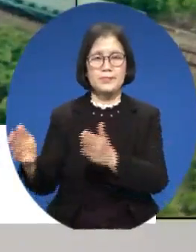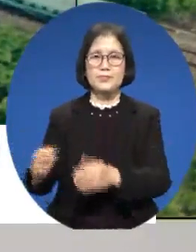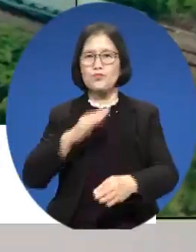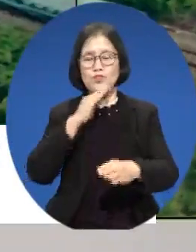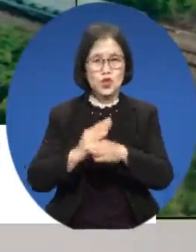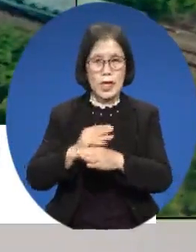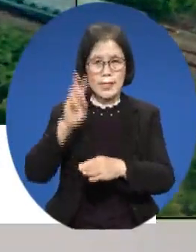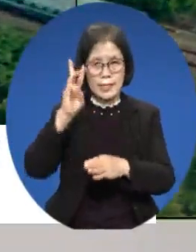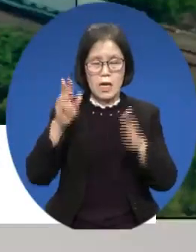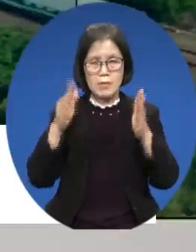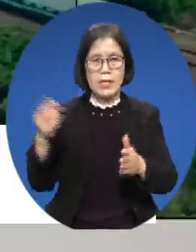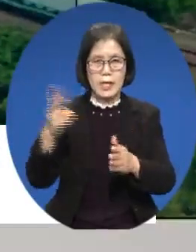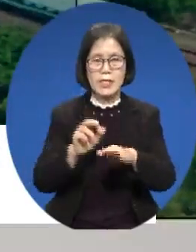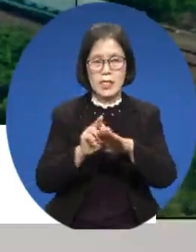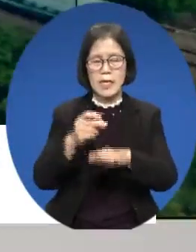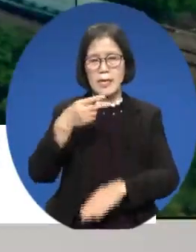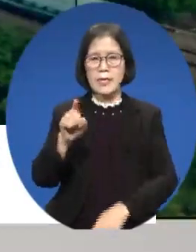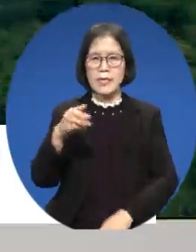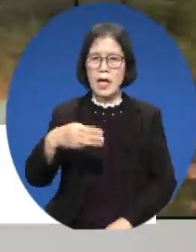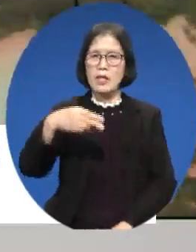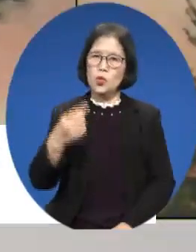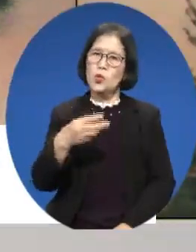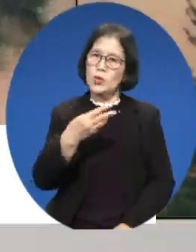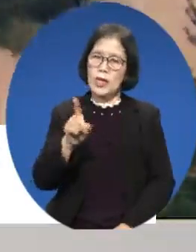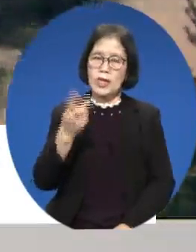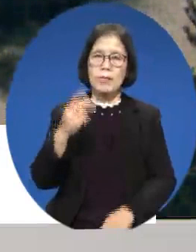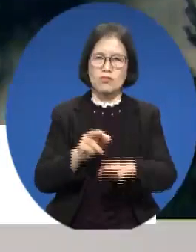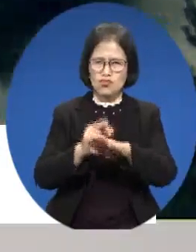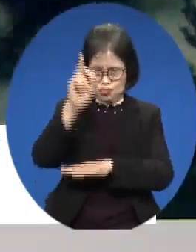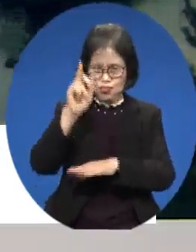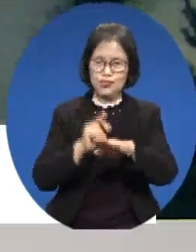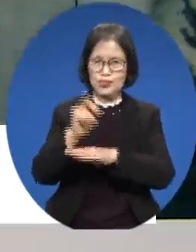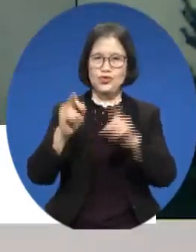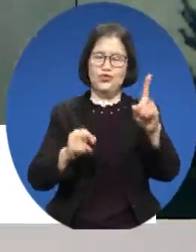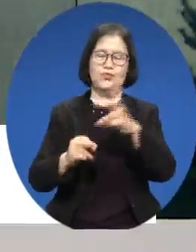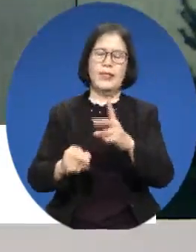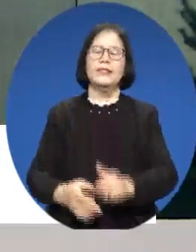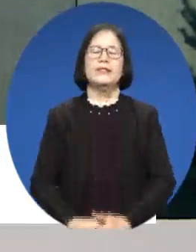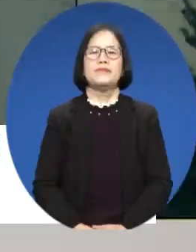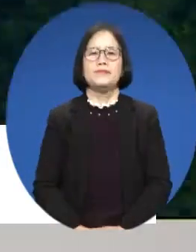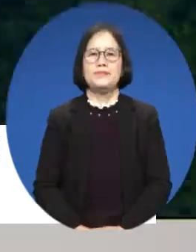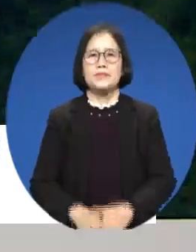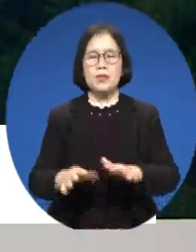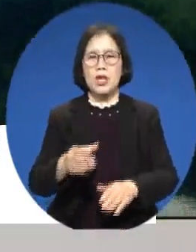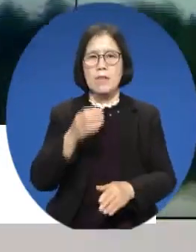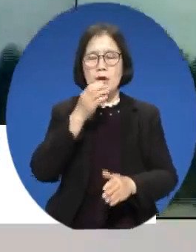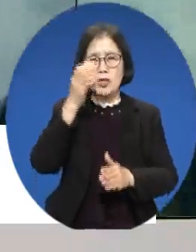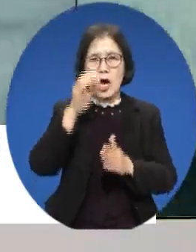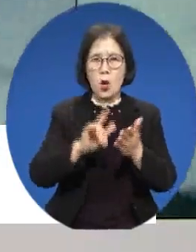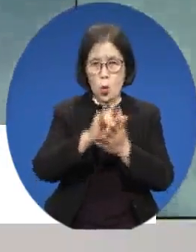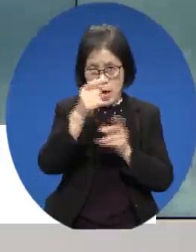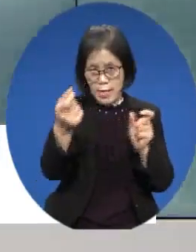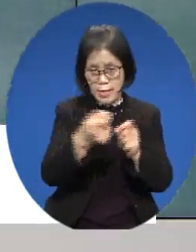북한이 사흘 만에 또다시 탄도탄 으로 추정되는 미사일 2발을 발사하며 무력시위를 이어갔습니다 이번엔 평양 순항 공항